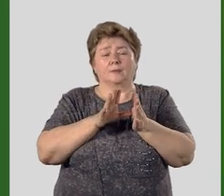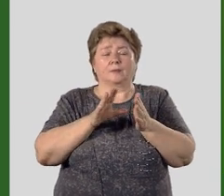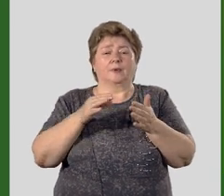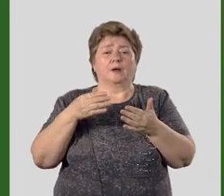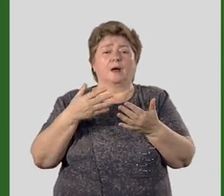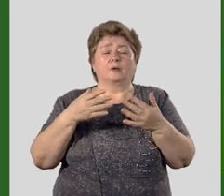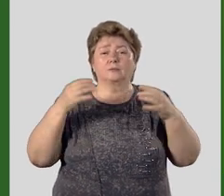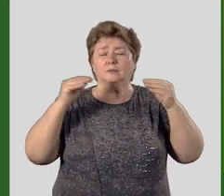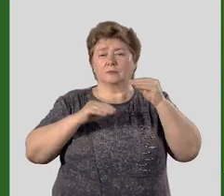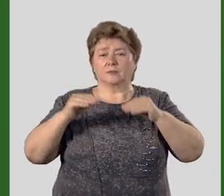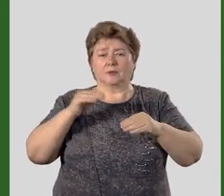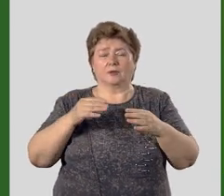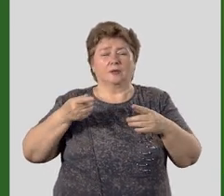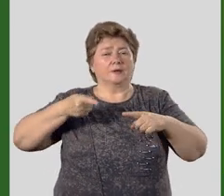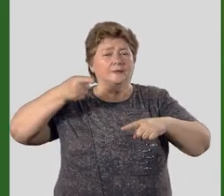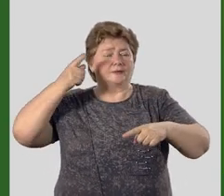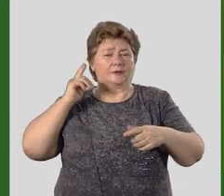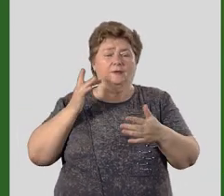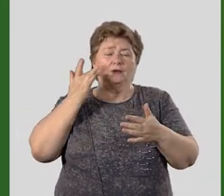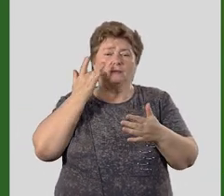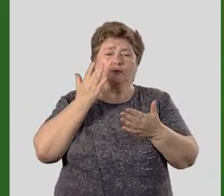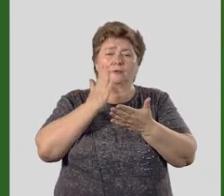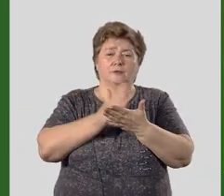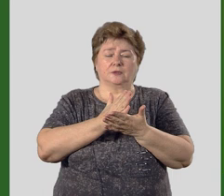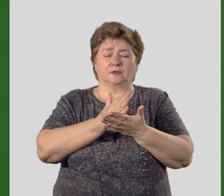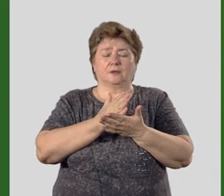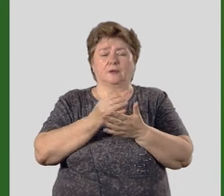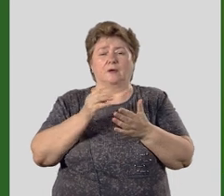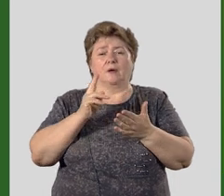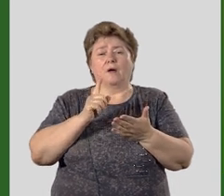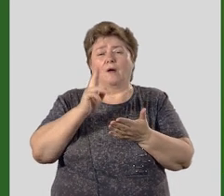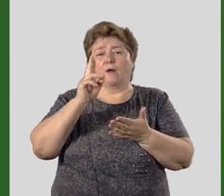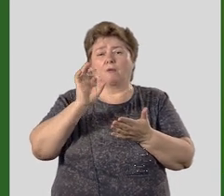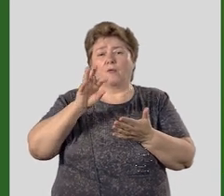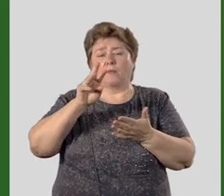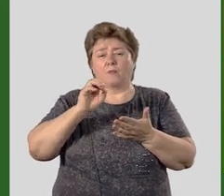приборы, самым древним из которых является компас.